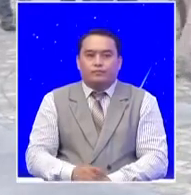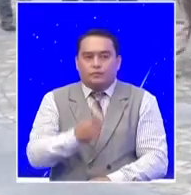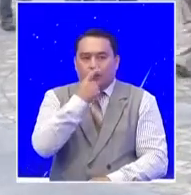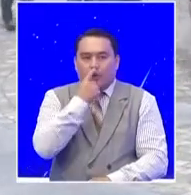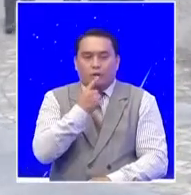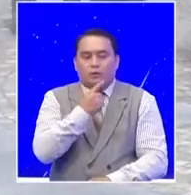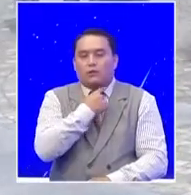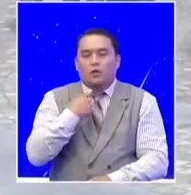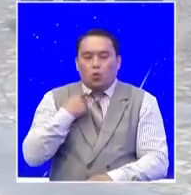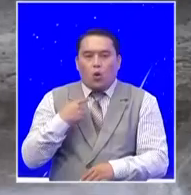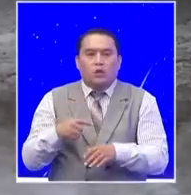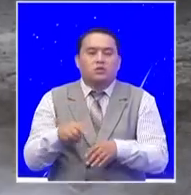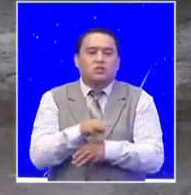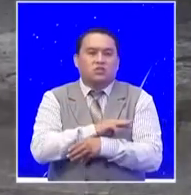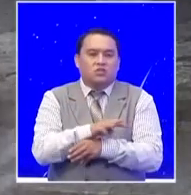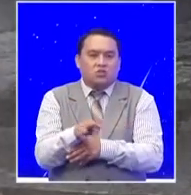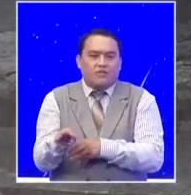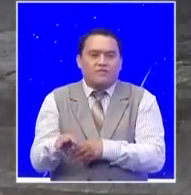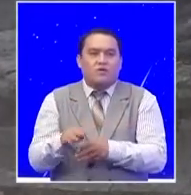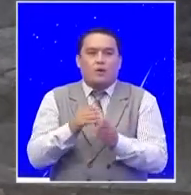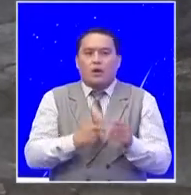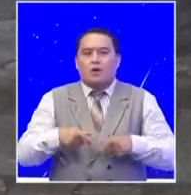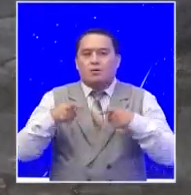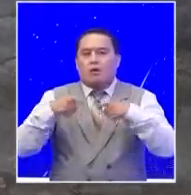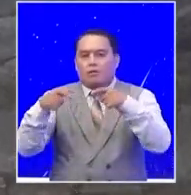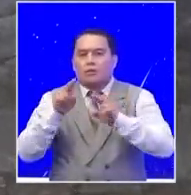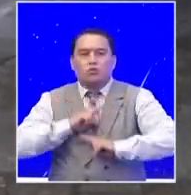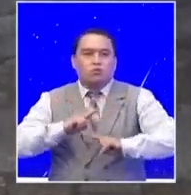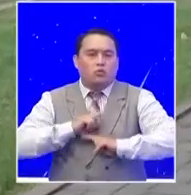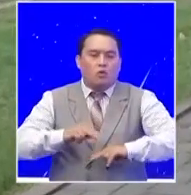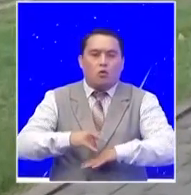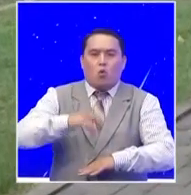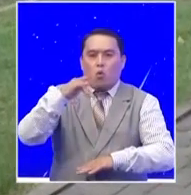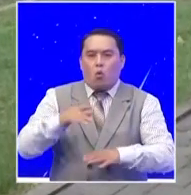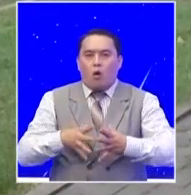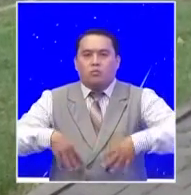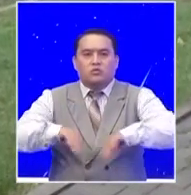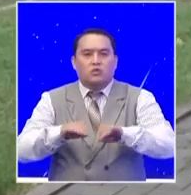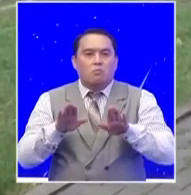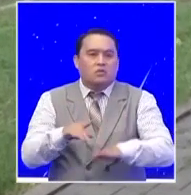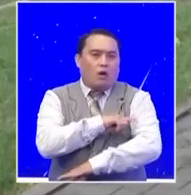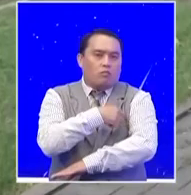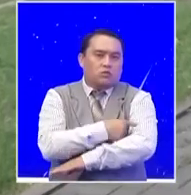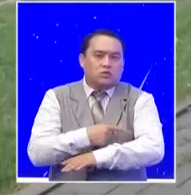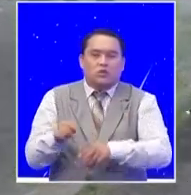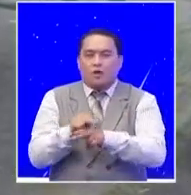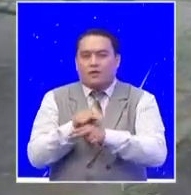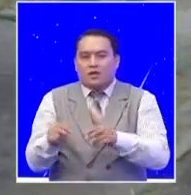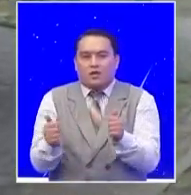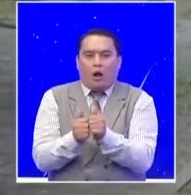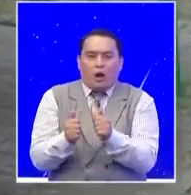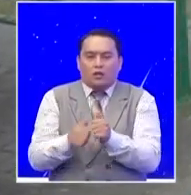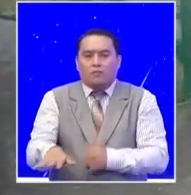Талдықорғанда дезинфекция шаралары күн сайын кезең-кезеңмен жүргізіліп жатыр. Көп қабатты үйлер, қоғамдық орындар, ауруханалар мен емханалардың